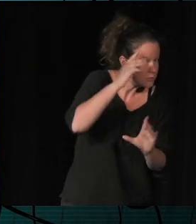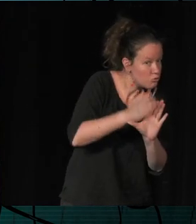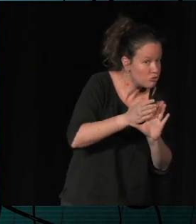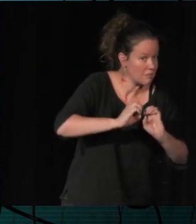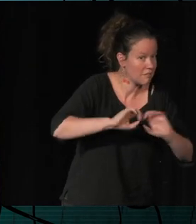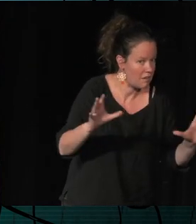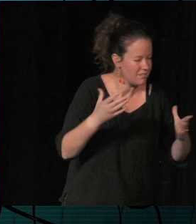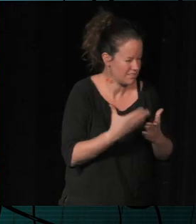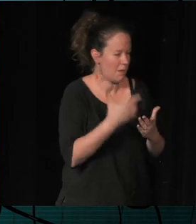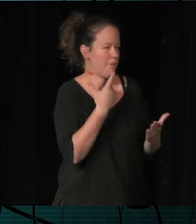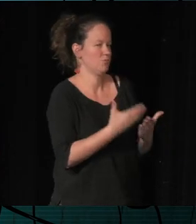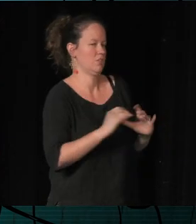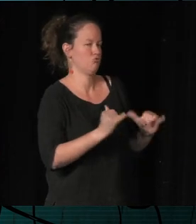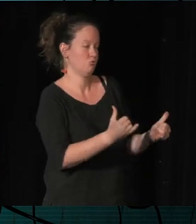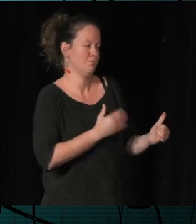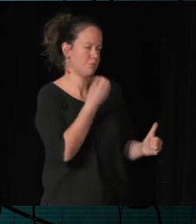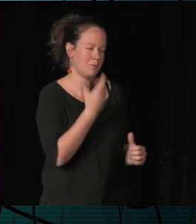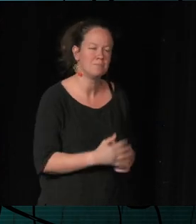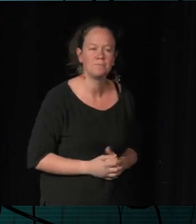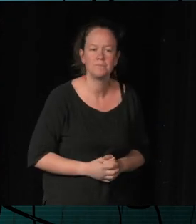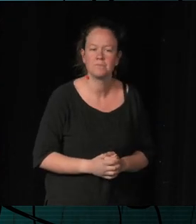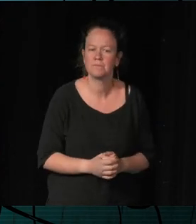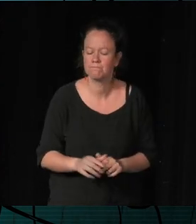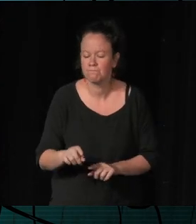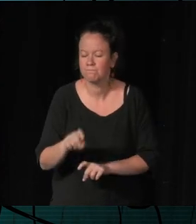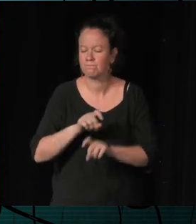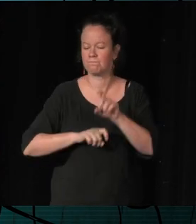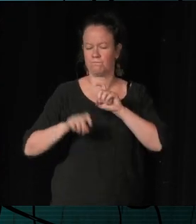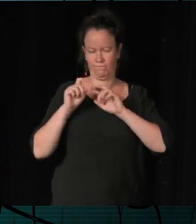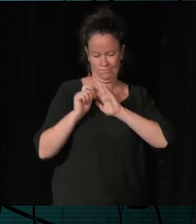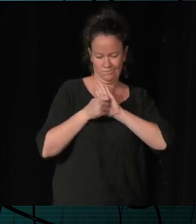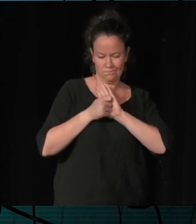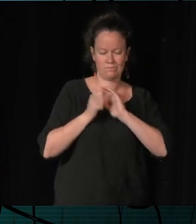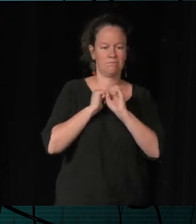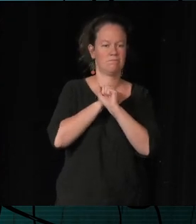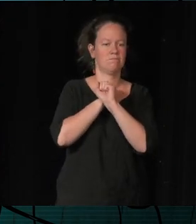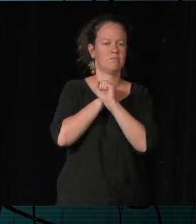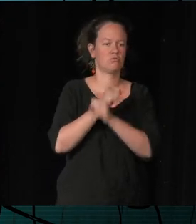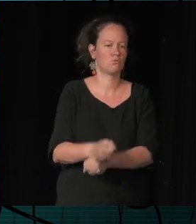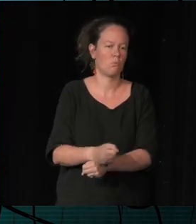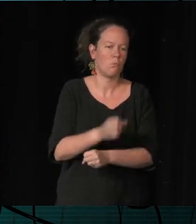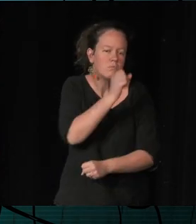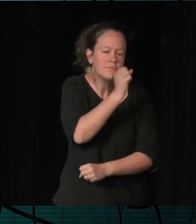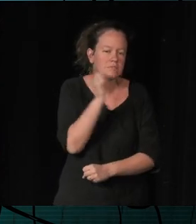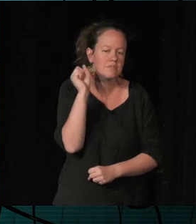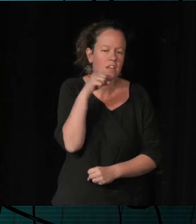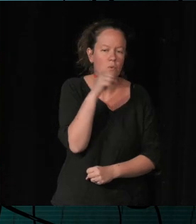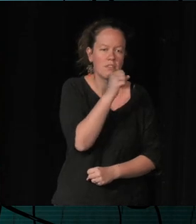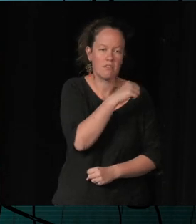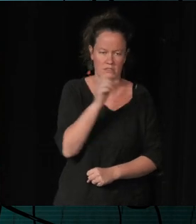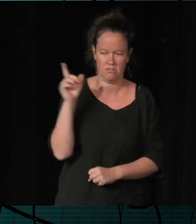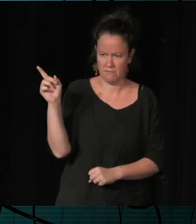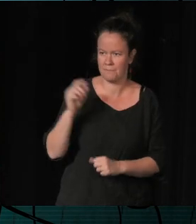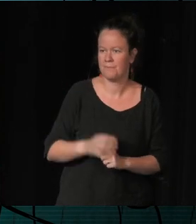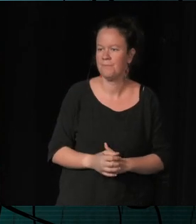quoi. Moi, je veux bien revenir sur Détention, qui est un jeu qui m'a beaucoup plu. Donc,